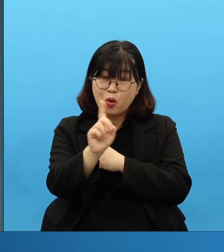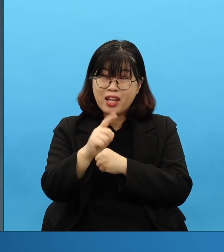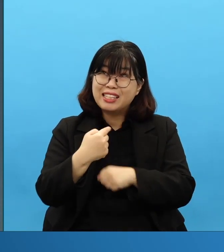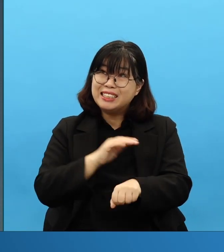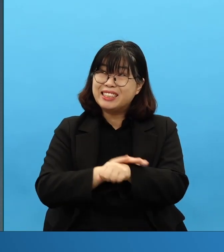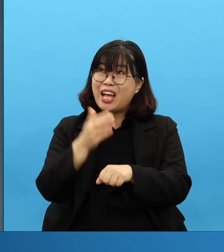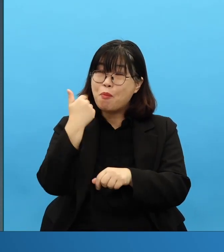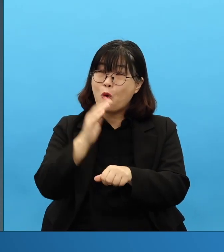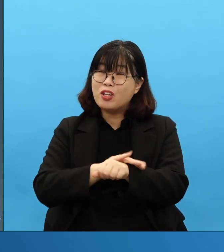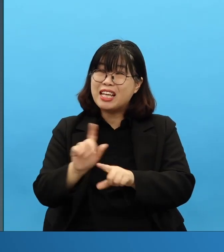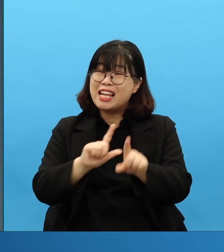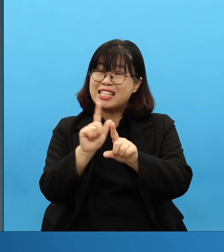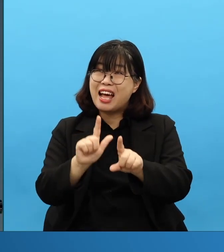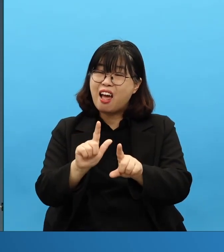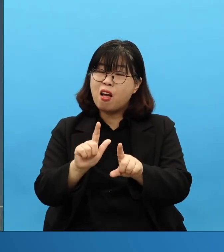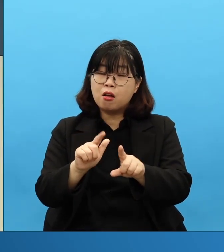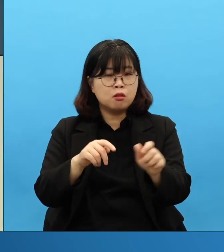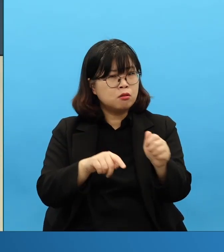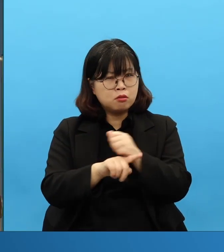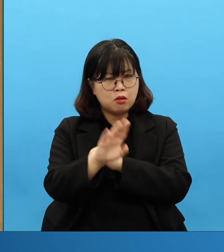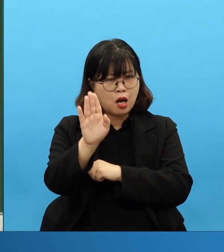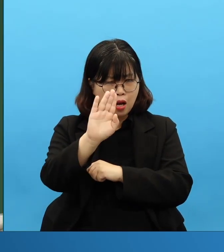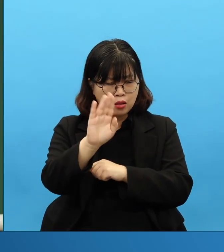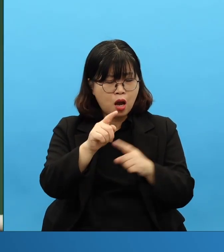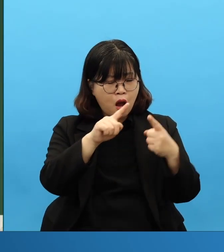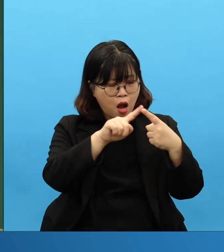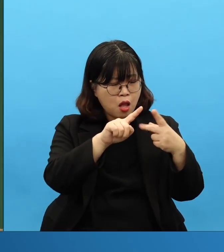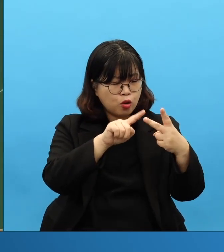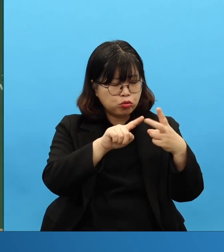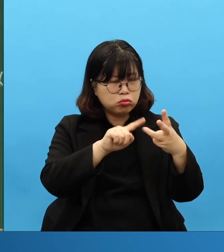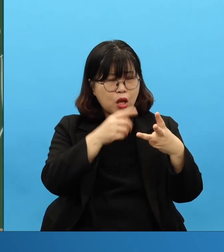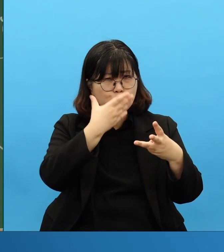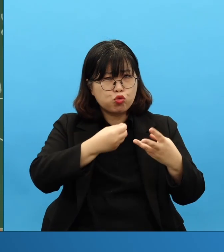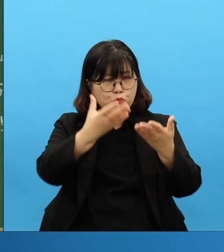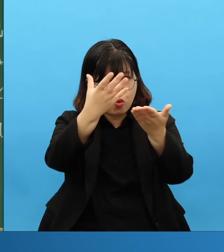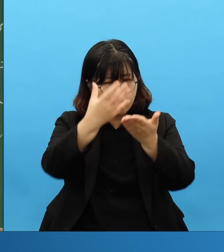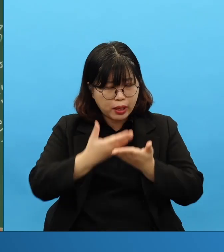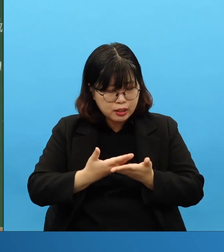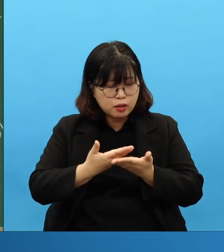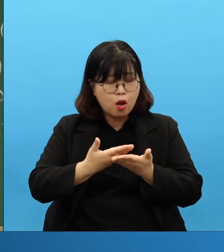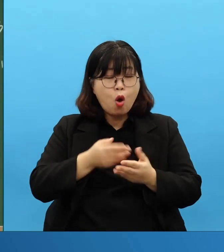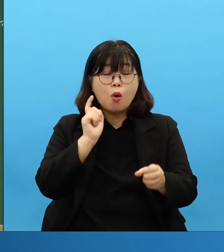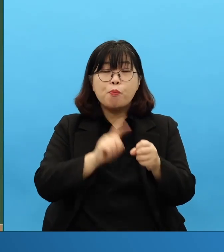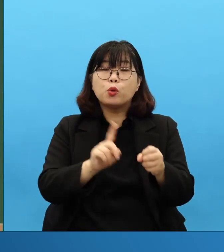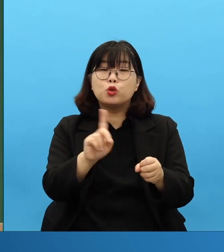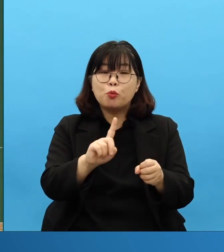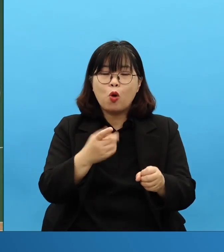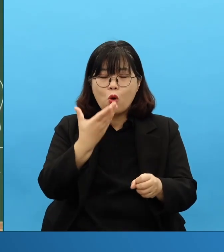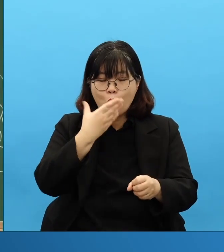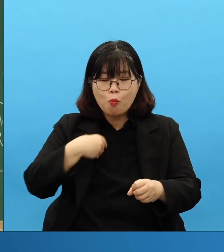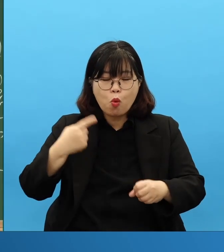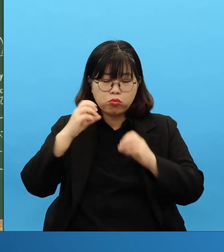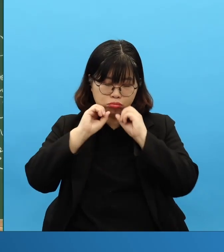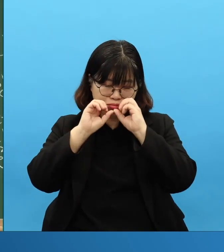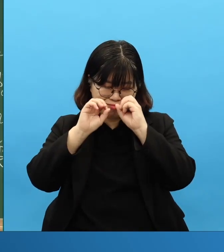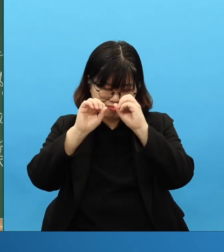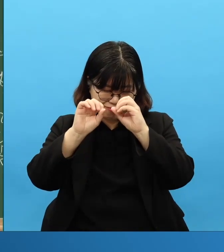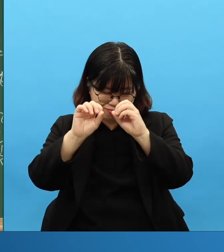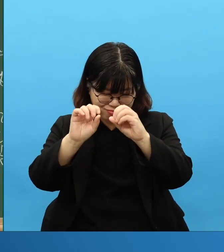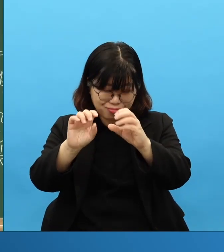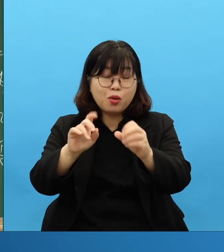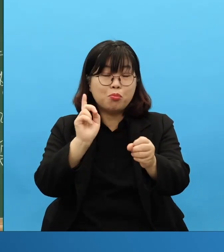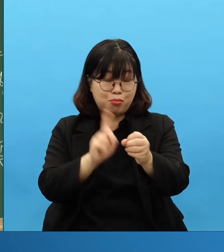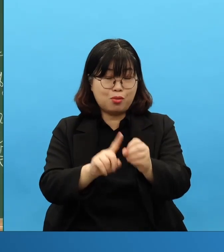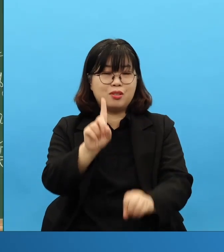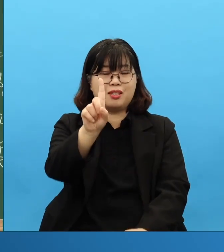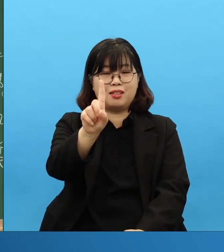욕食べて生きる豊かになることではなく 그래야 세계 선교하죠. 선교의 ためであります. 이유는 간단합니다. 이유는 간단です. 자, 세계 선교할 만한 이유가